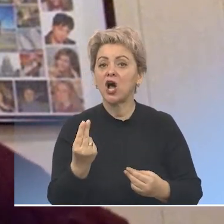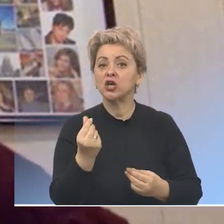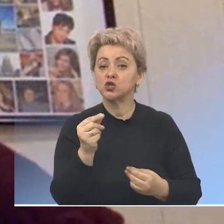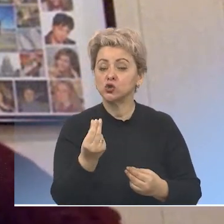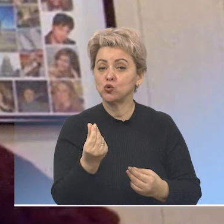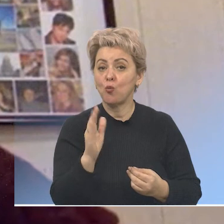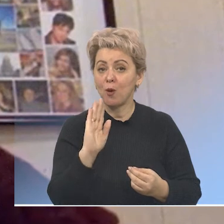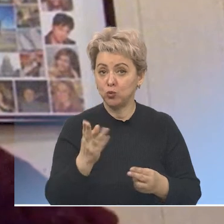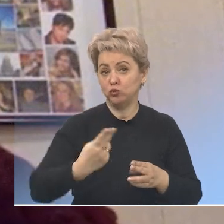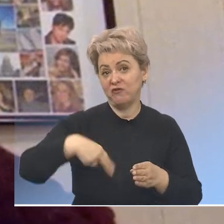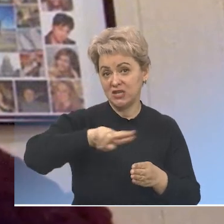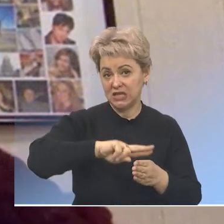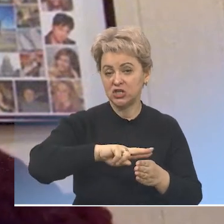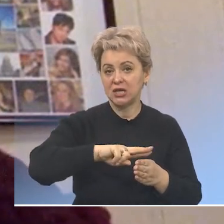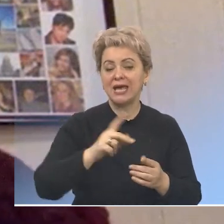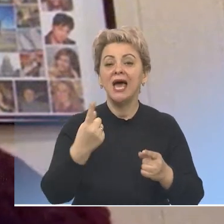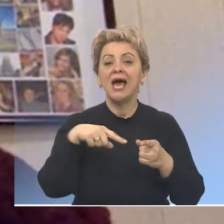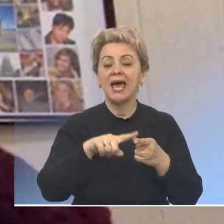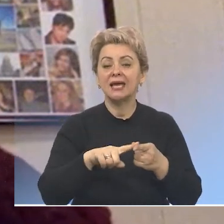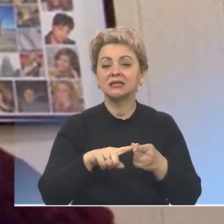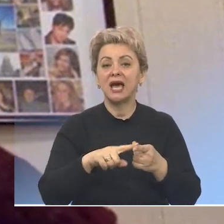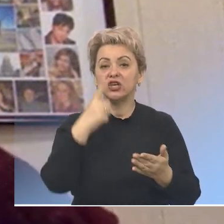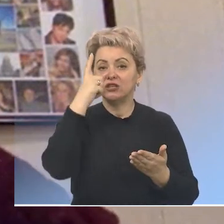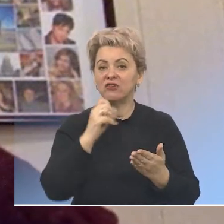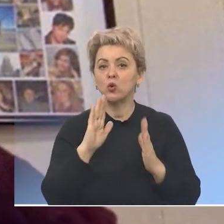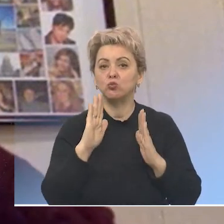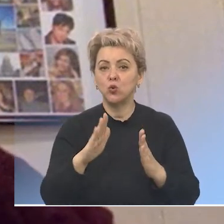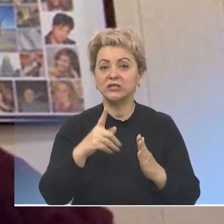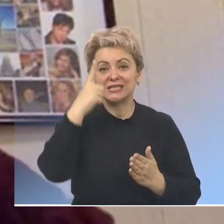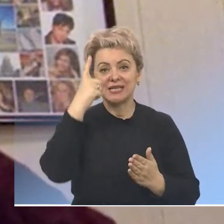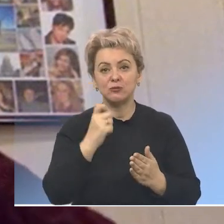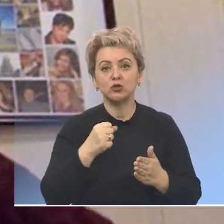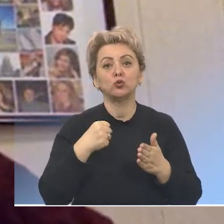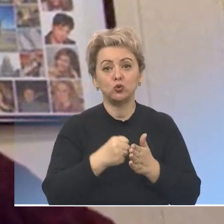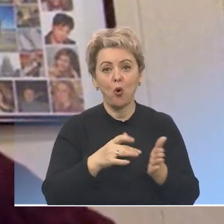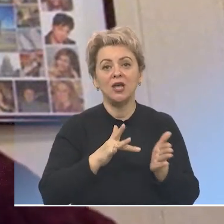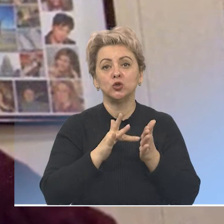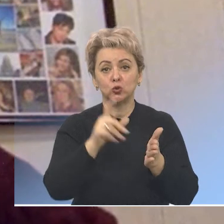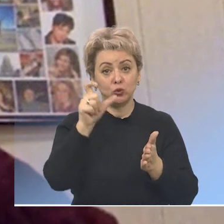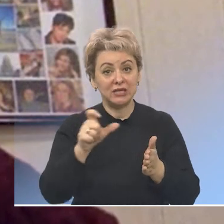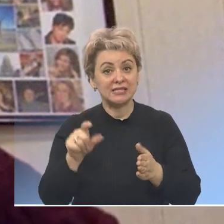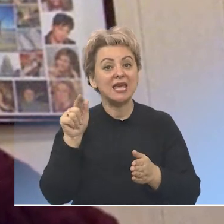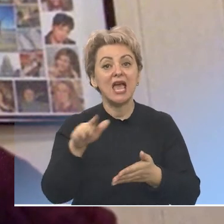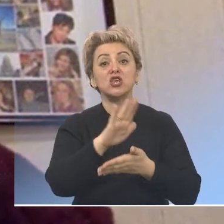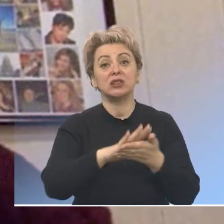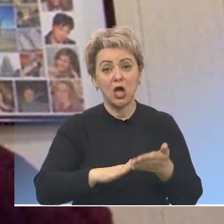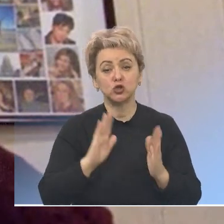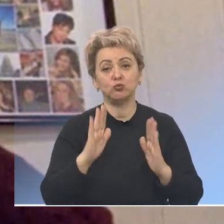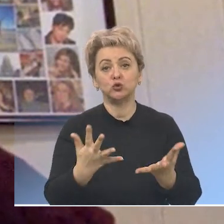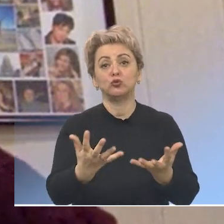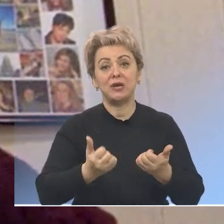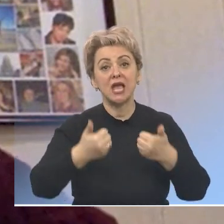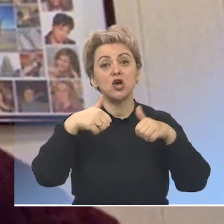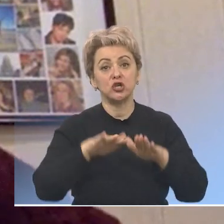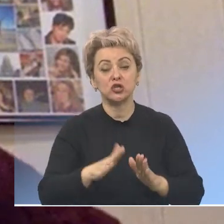какая сумма подлежит к возврату. Эта информация будет доведена до туристов, и туристы дальше должны